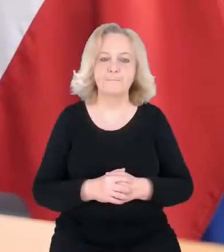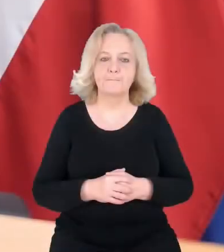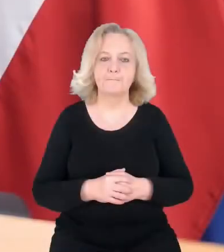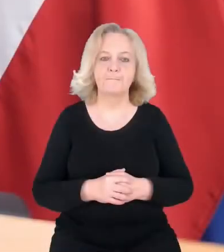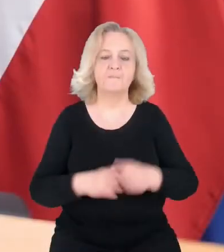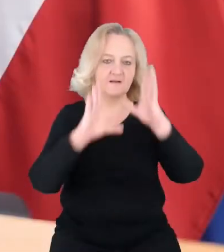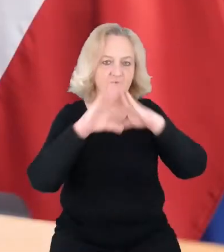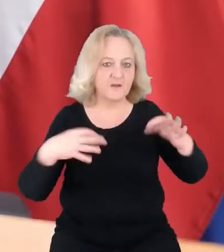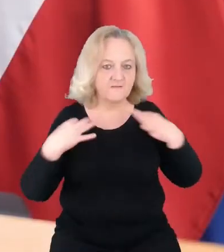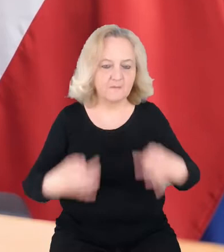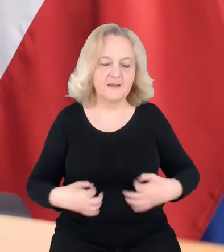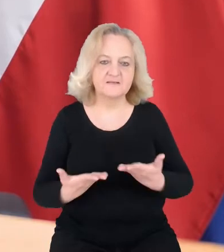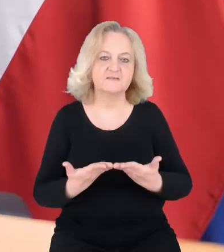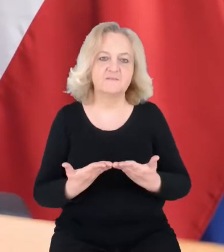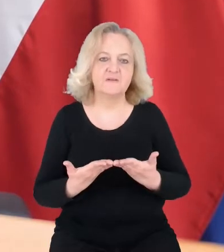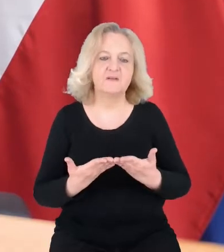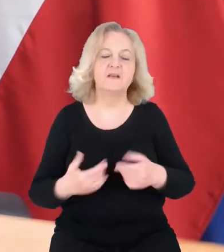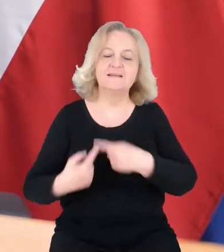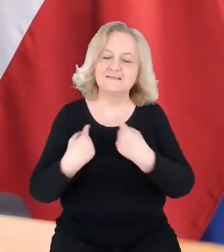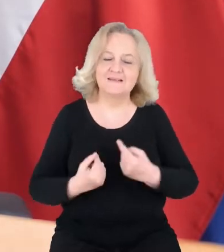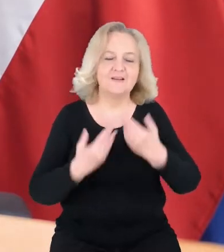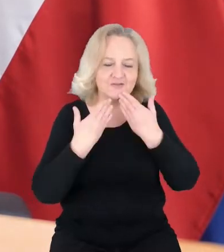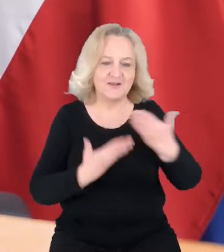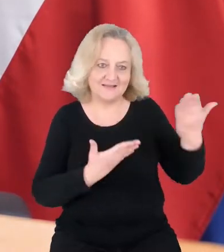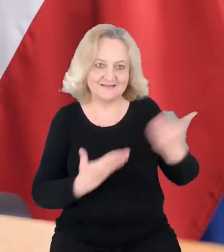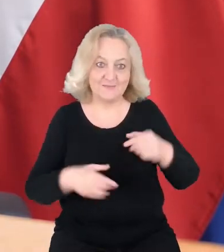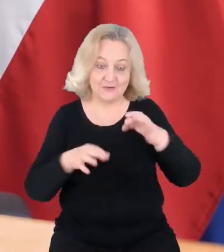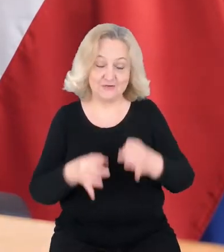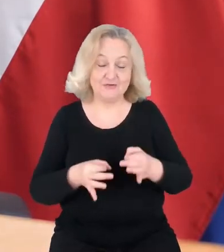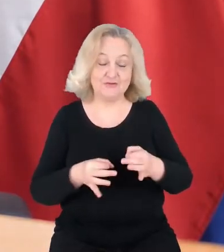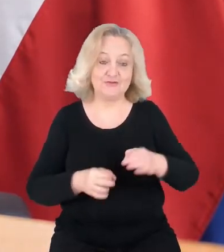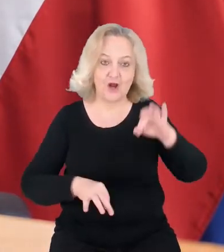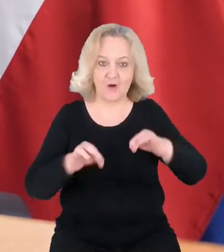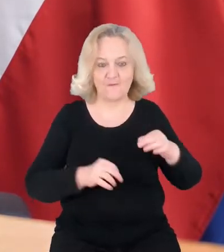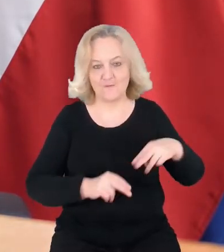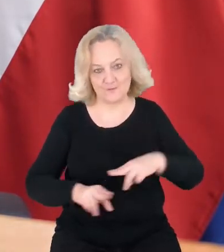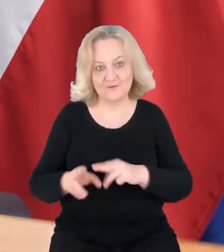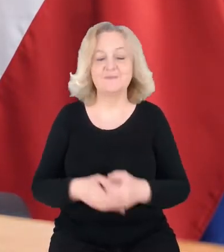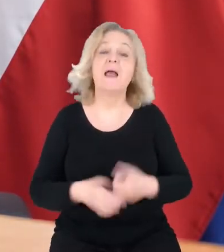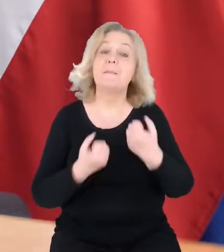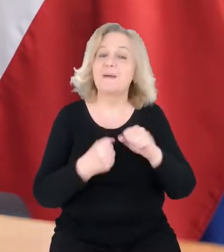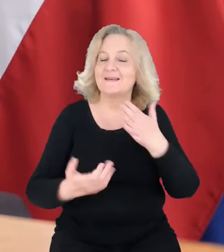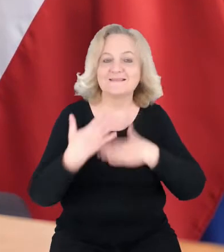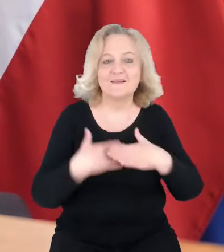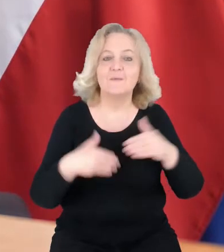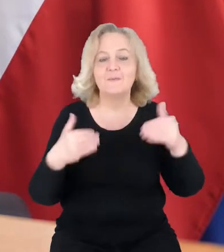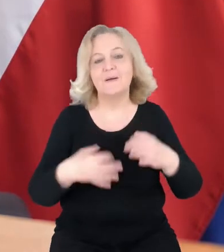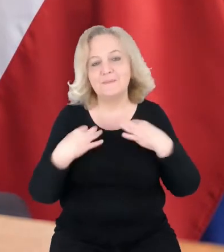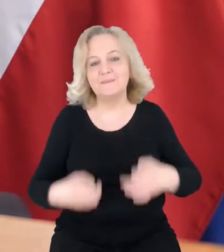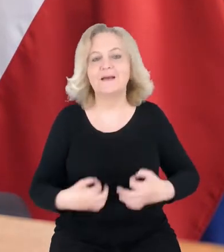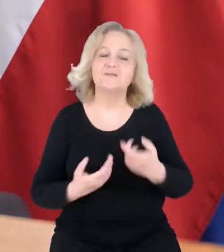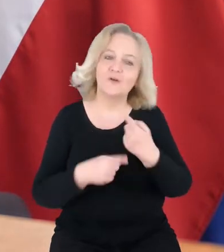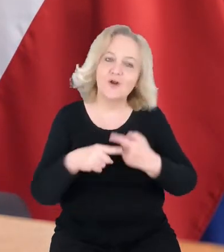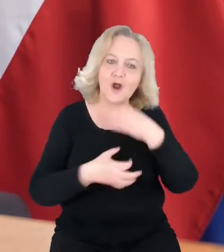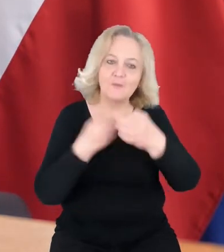Szanowni Państwo, serdecznie dziękuję za zaproszenie do udziału w dzisiejszej konferencji. Bardzo się też cieszę, że mogę Państwu przybliżyć plan